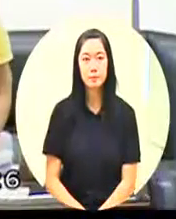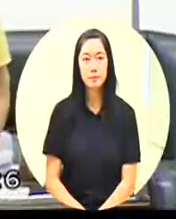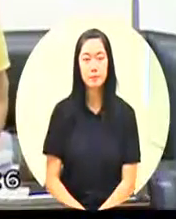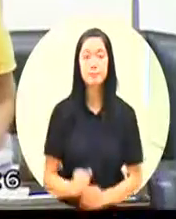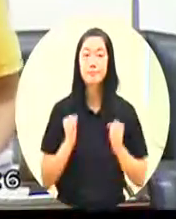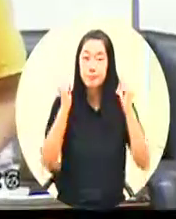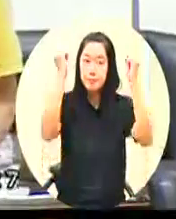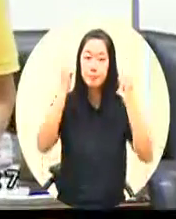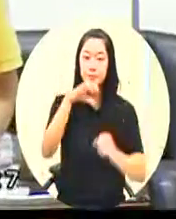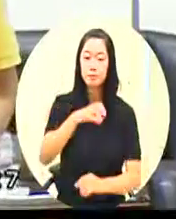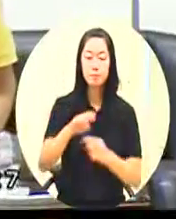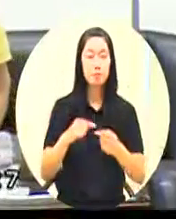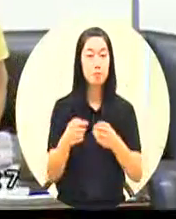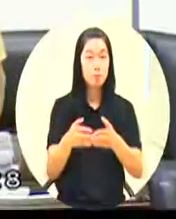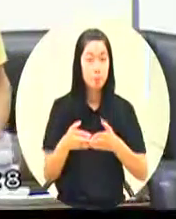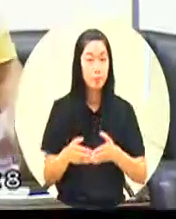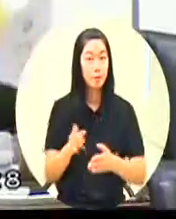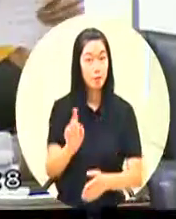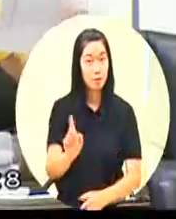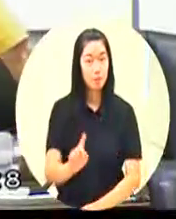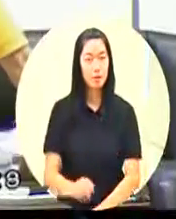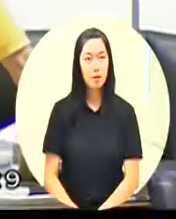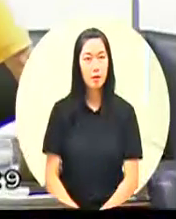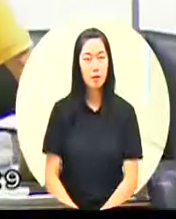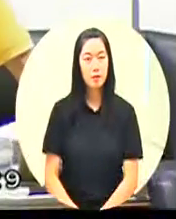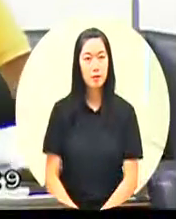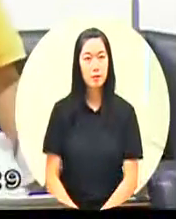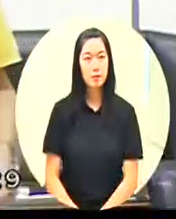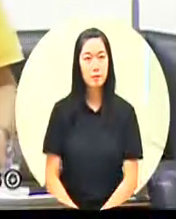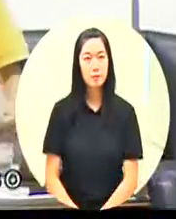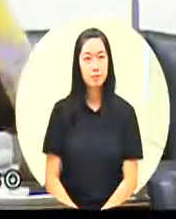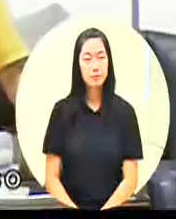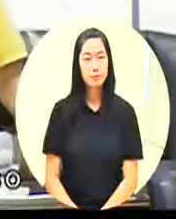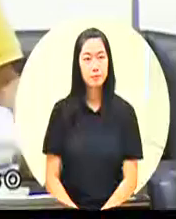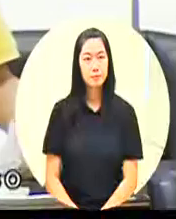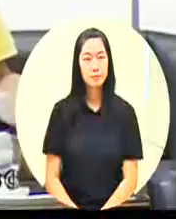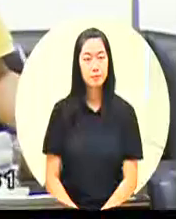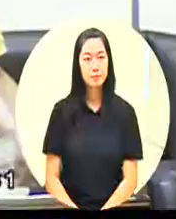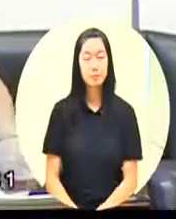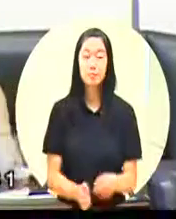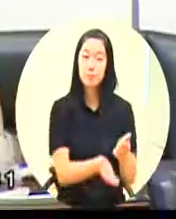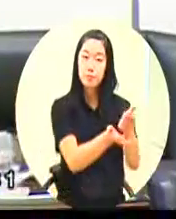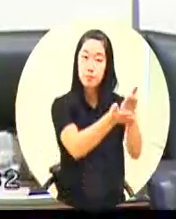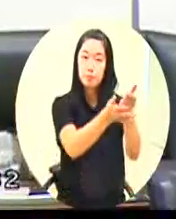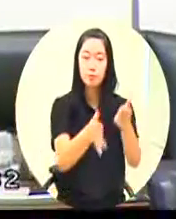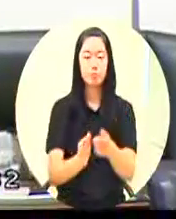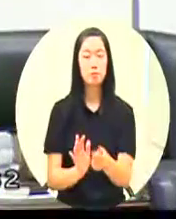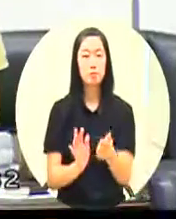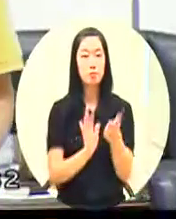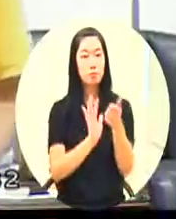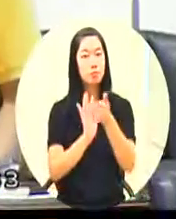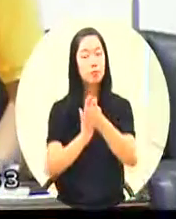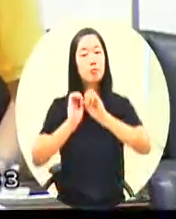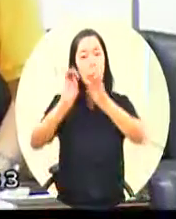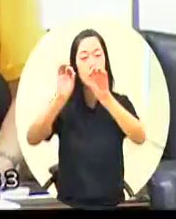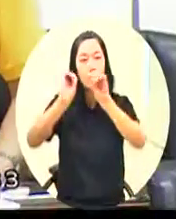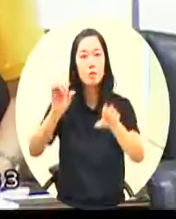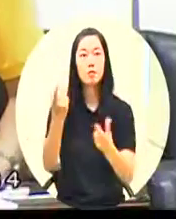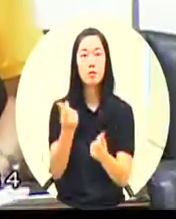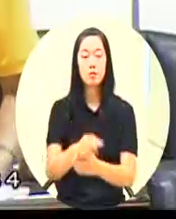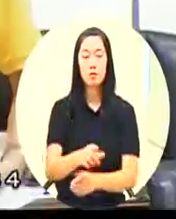处应该就要好好鼓励，然后推展。重要的有没有场